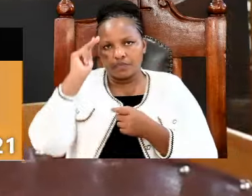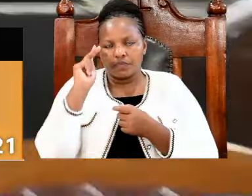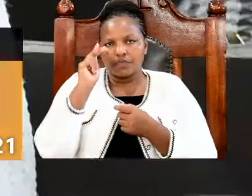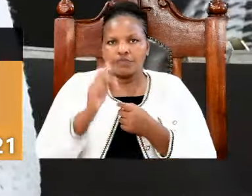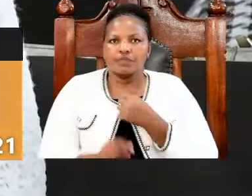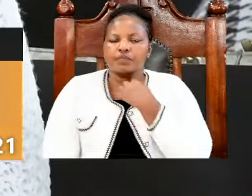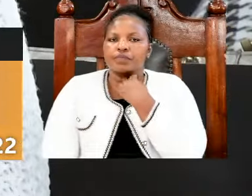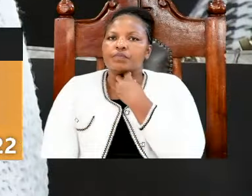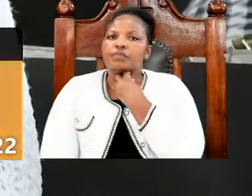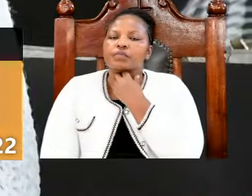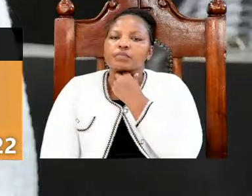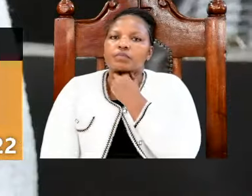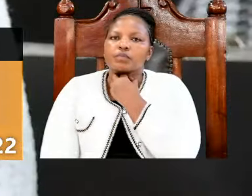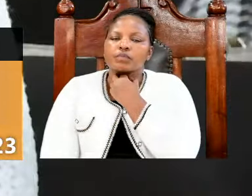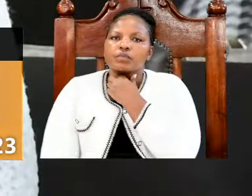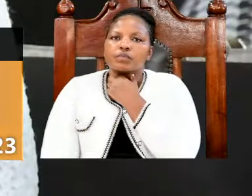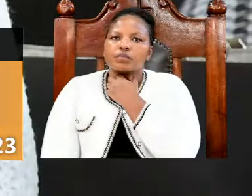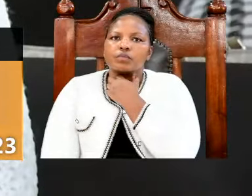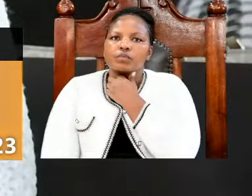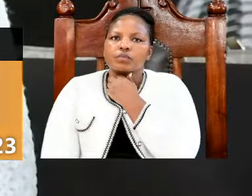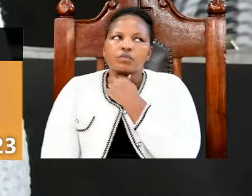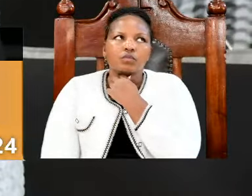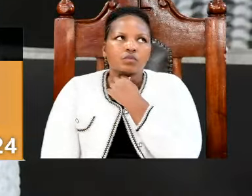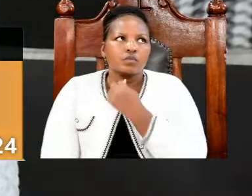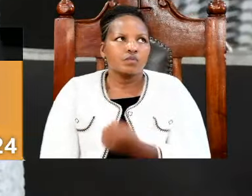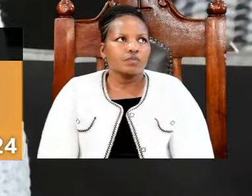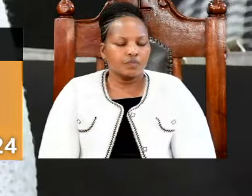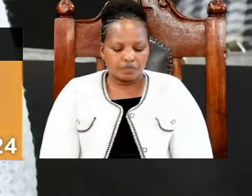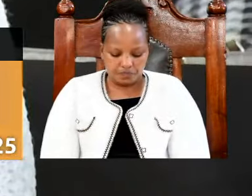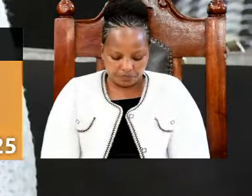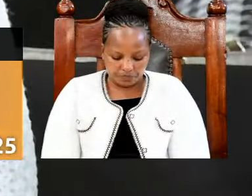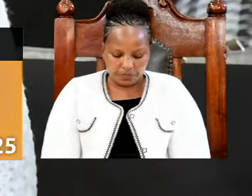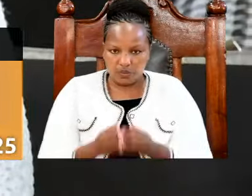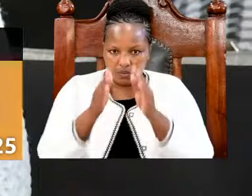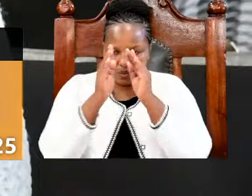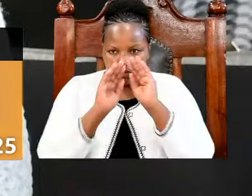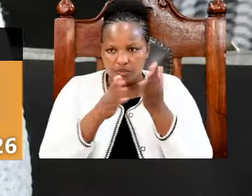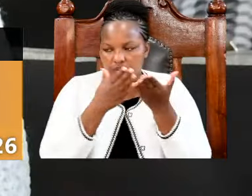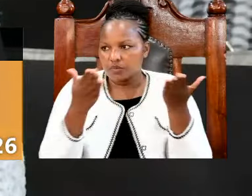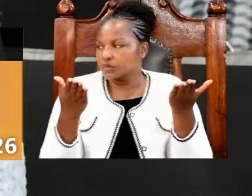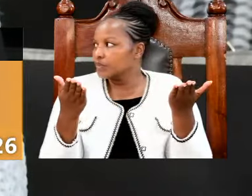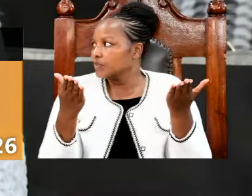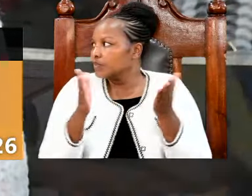Presbytery Clerk ambaye ni Reverend Pauline Kanudu Mwaura. May God bless you.